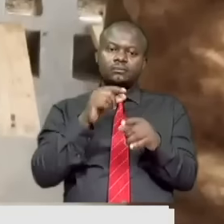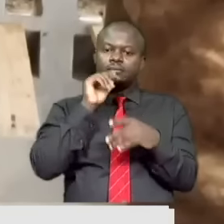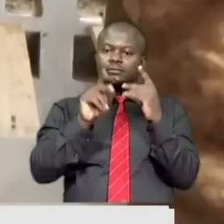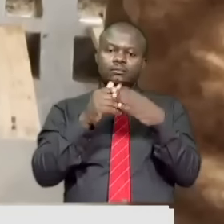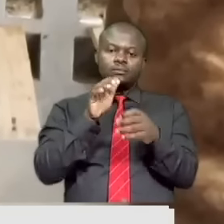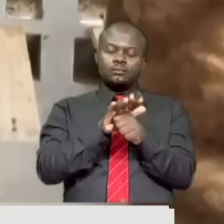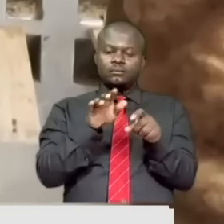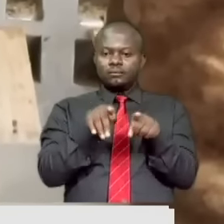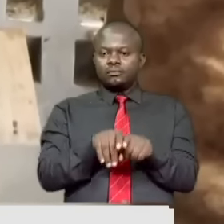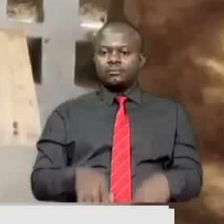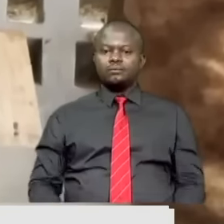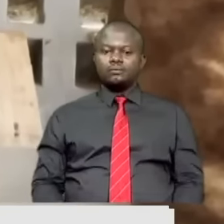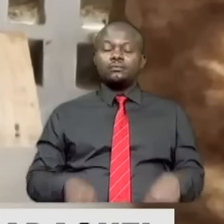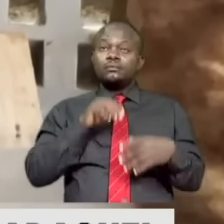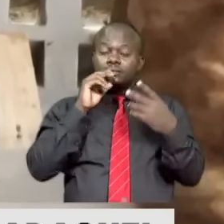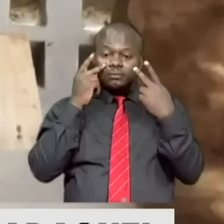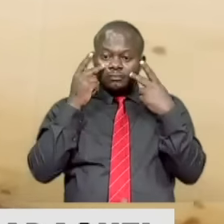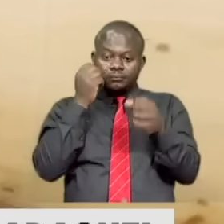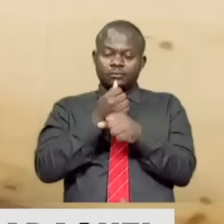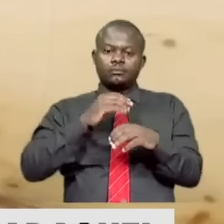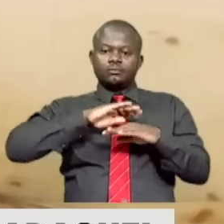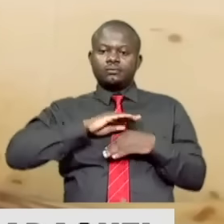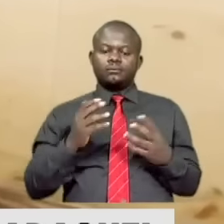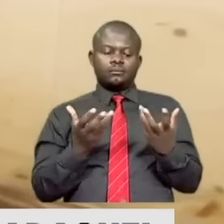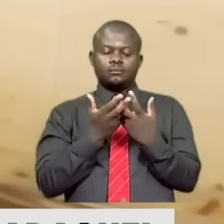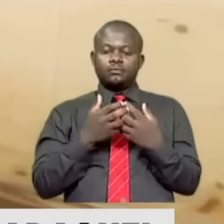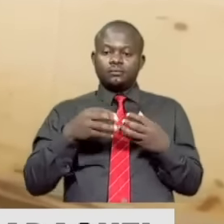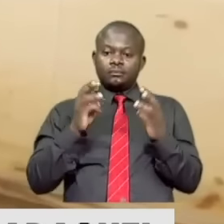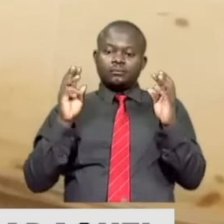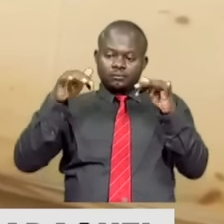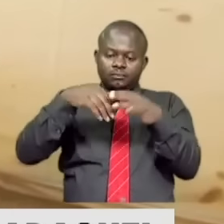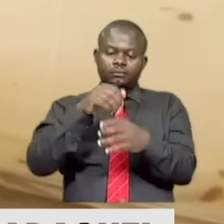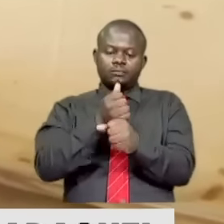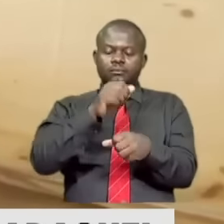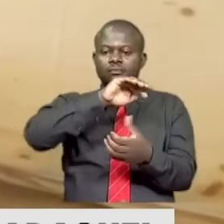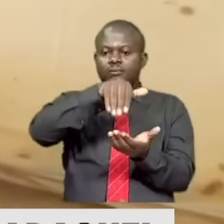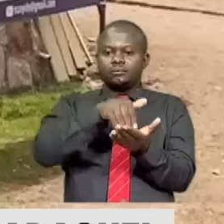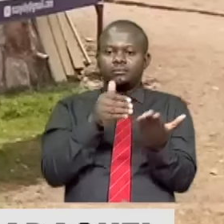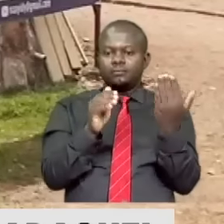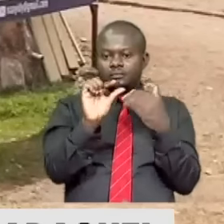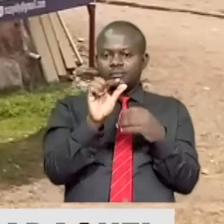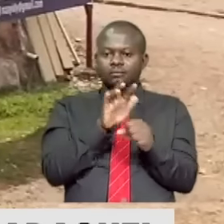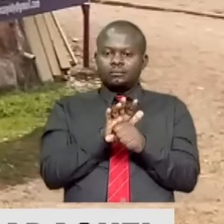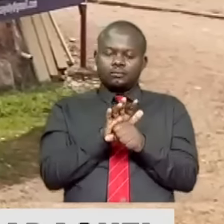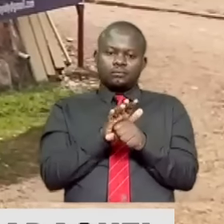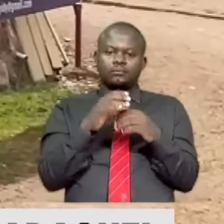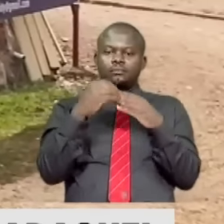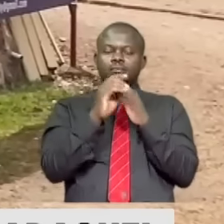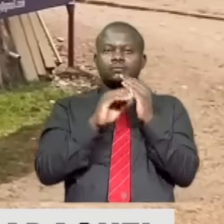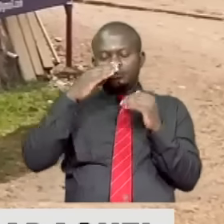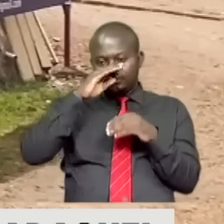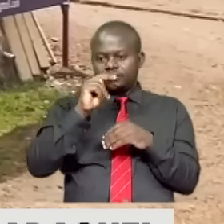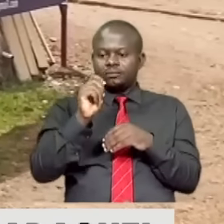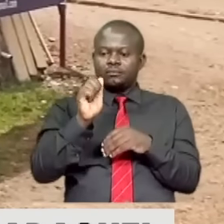Iki kibazo cyo kutabona akazi gahagije hari n'abagihuza no ku bwitabire bw'abakorera muri aka gakiriro bukiri hasi. Umuyobozi w'akarere ka Nyanza